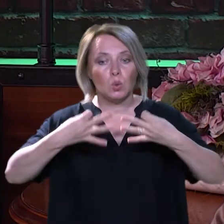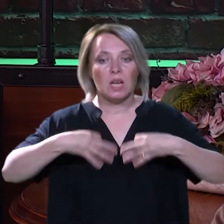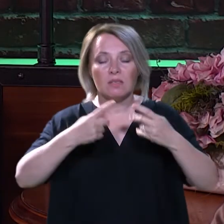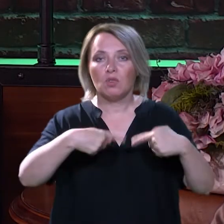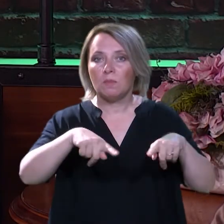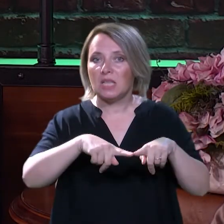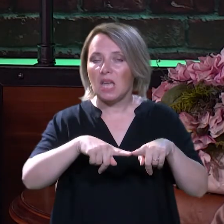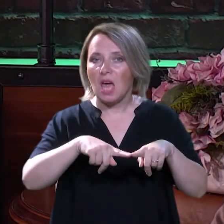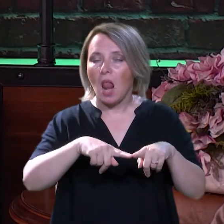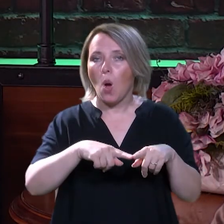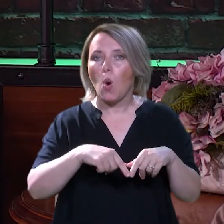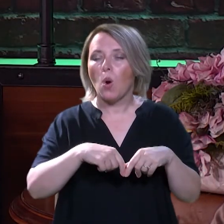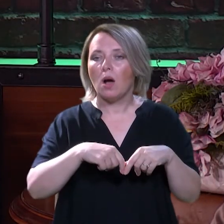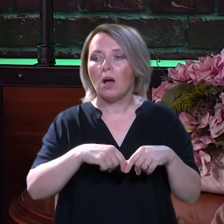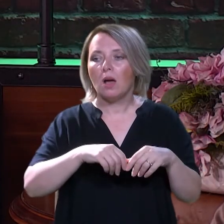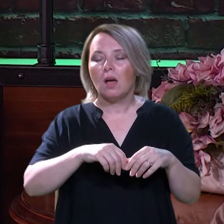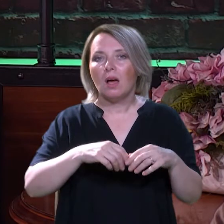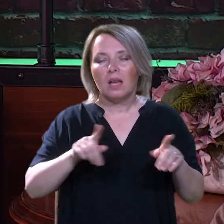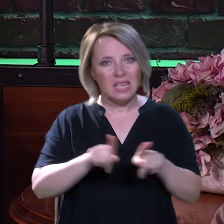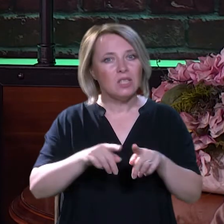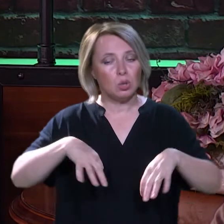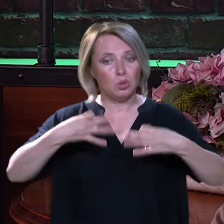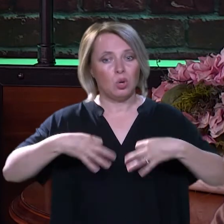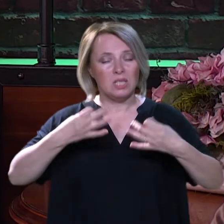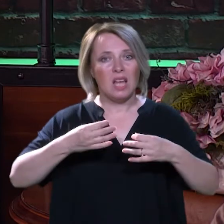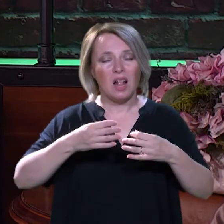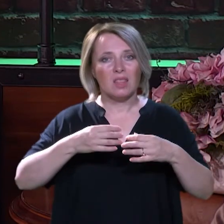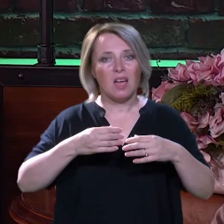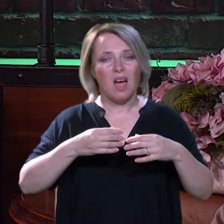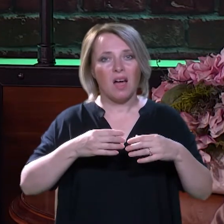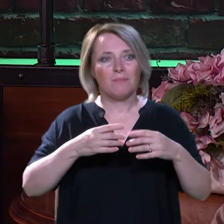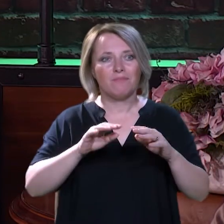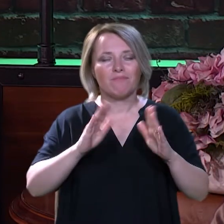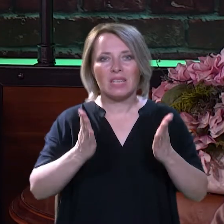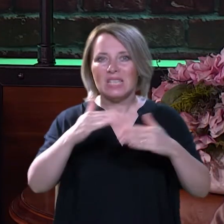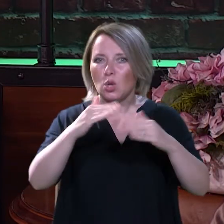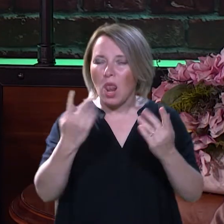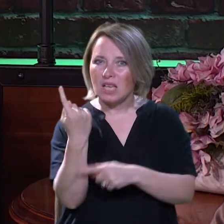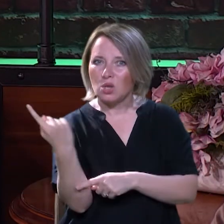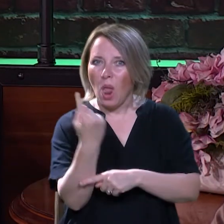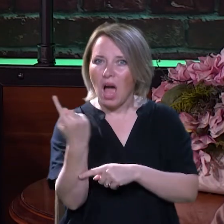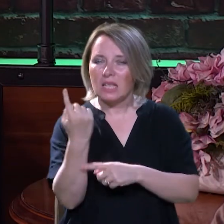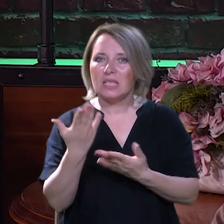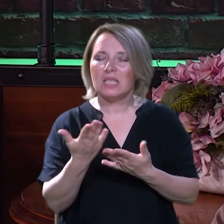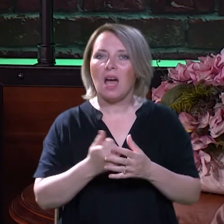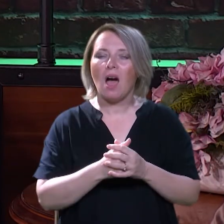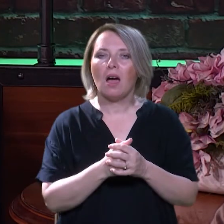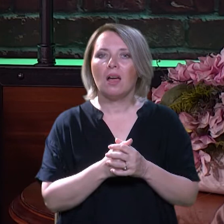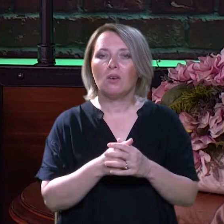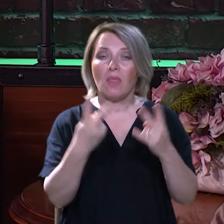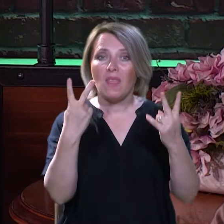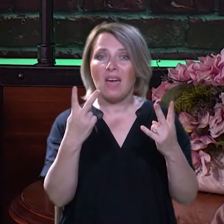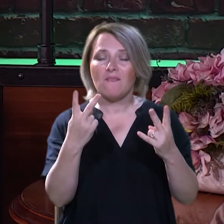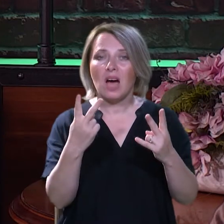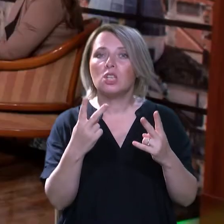tom zdravstvenom dijelu. Zatim i socijalna izolacija koja je najvažnija, možda najvažniji faktor u pitanju mentalnog